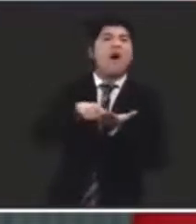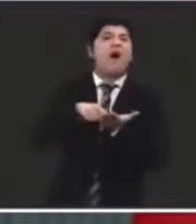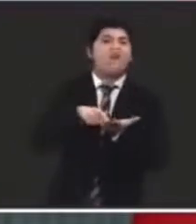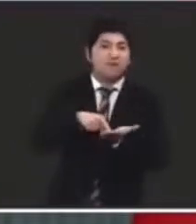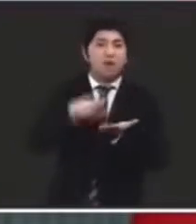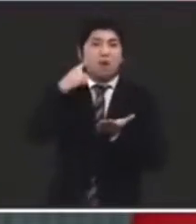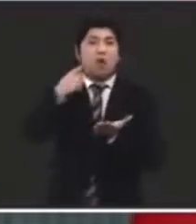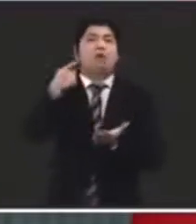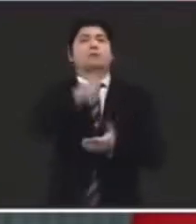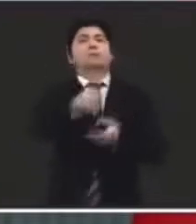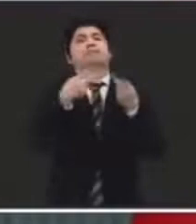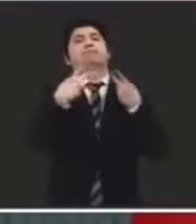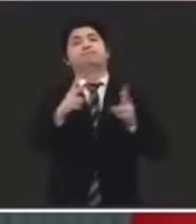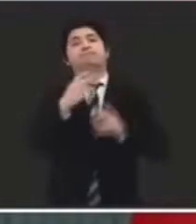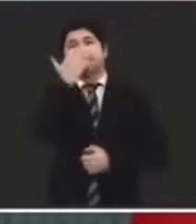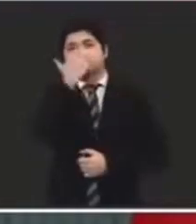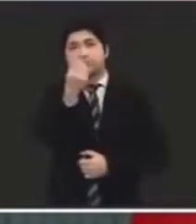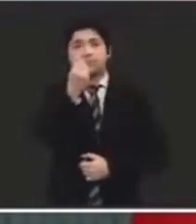ödenebilecek